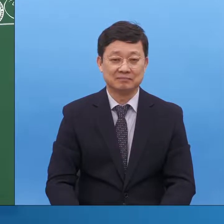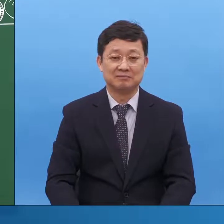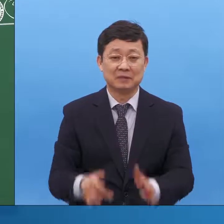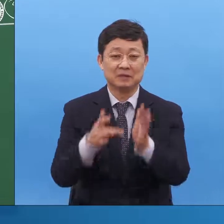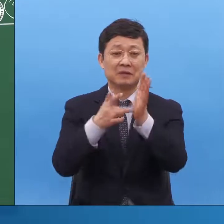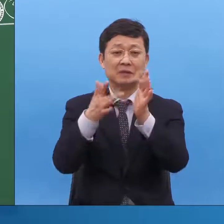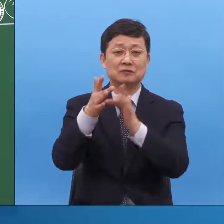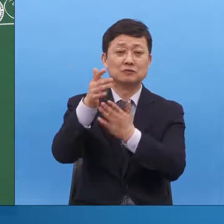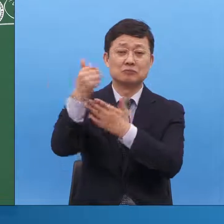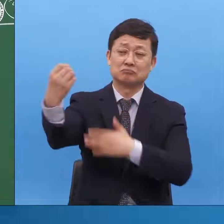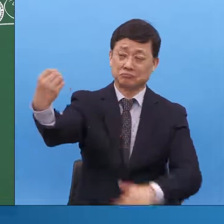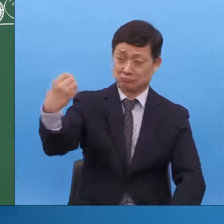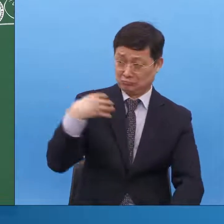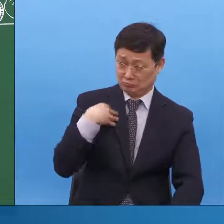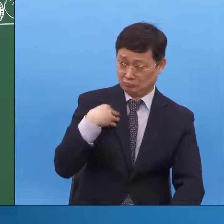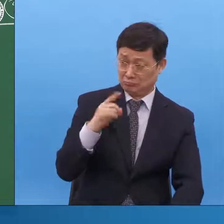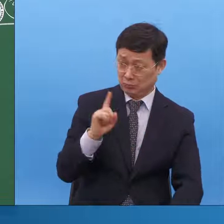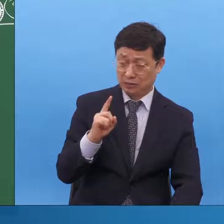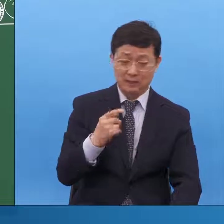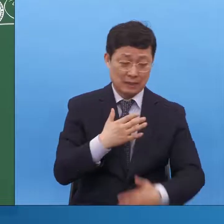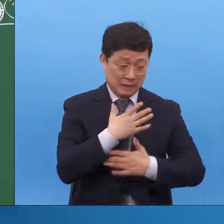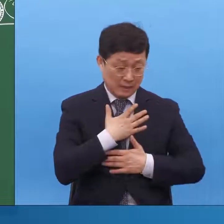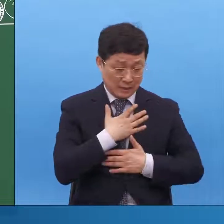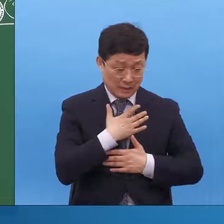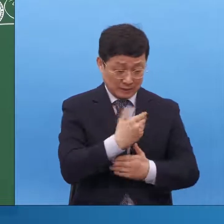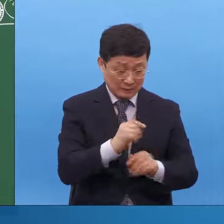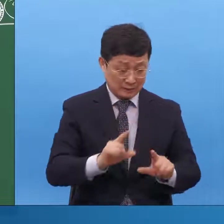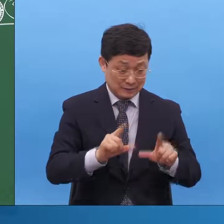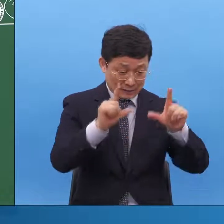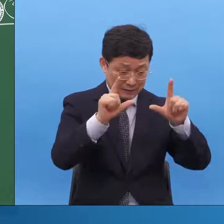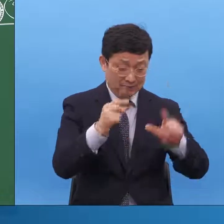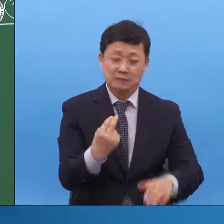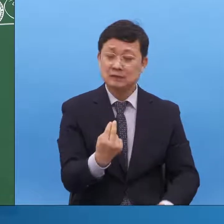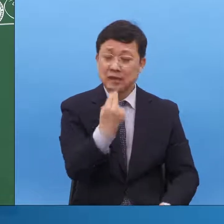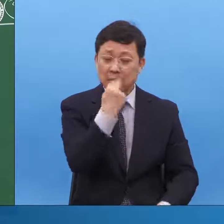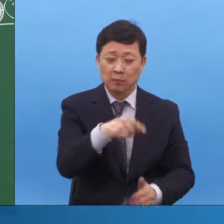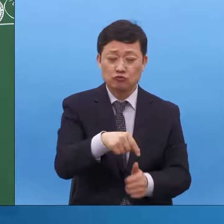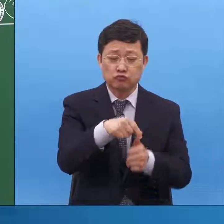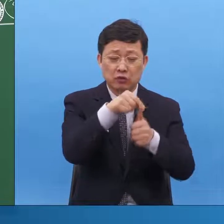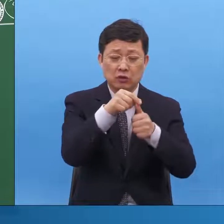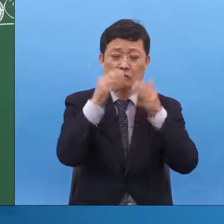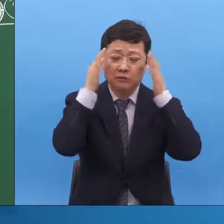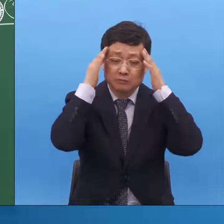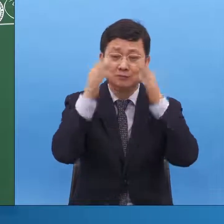안식일에 생명을 살렸어요. That Jesus explained life on the Sabbath. 자,